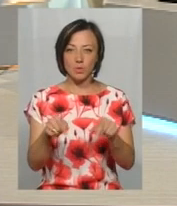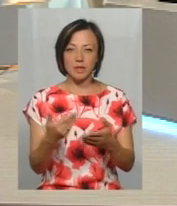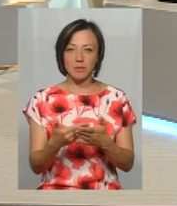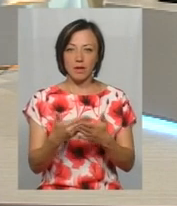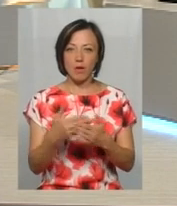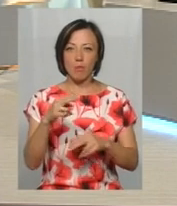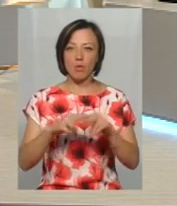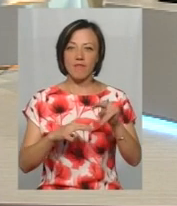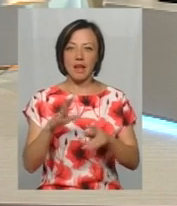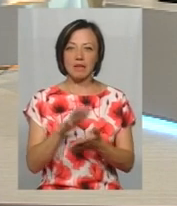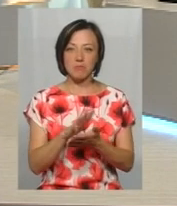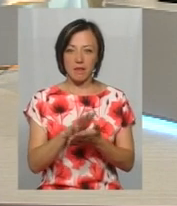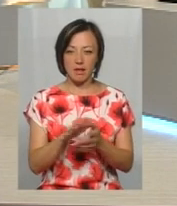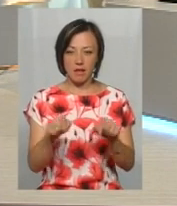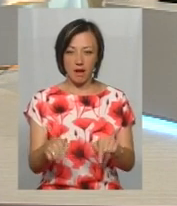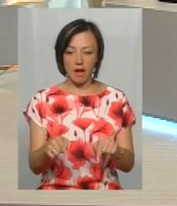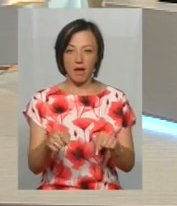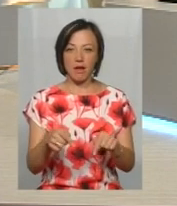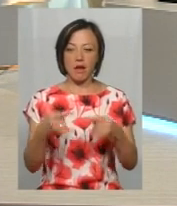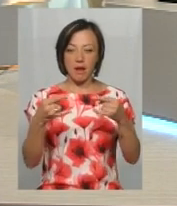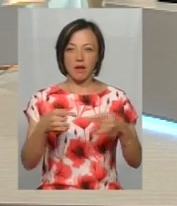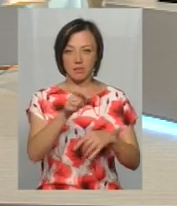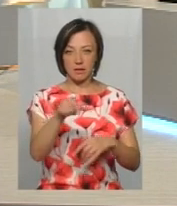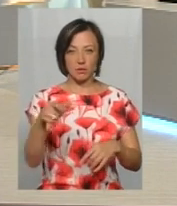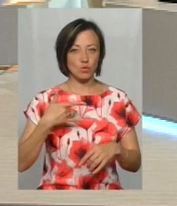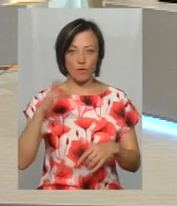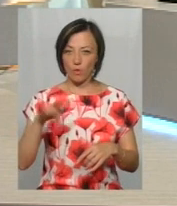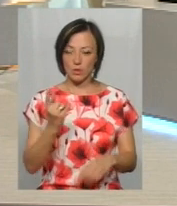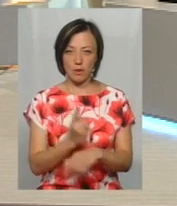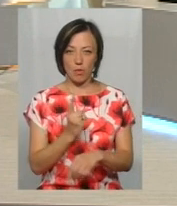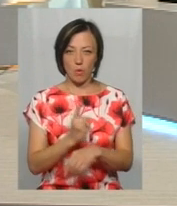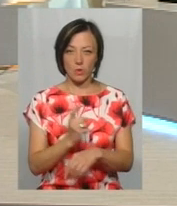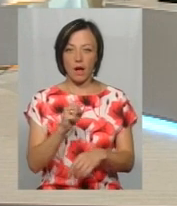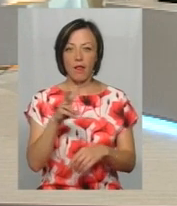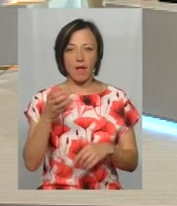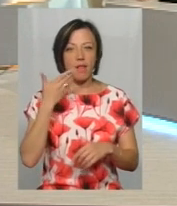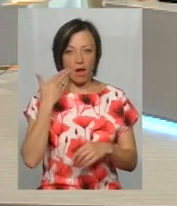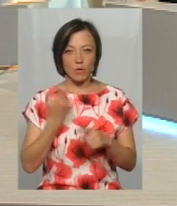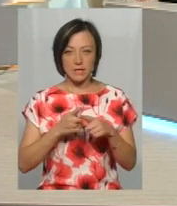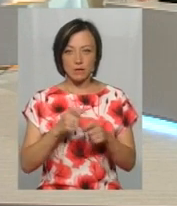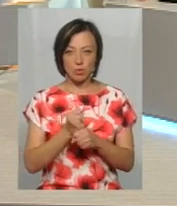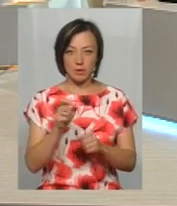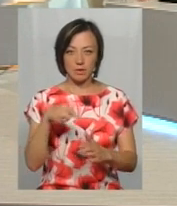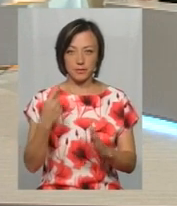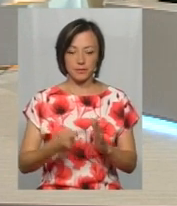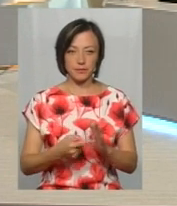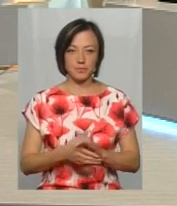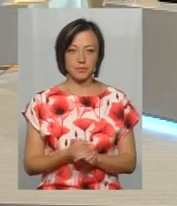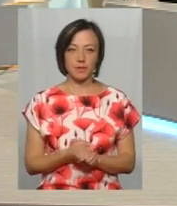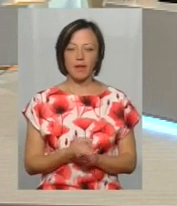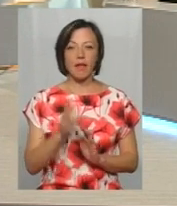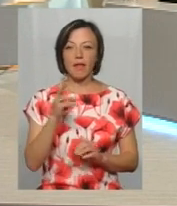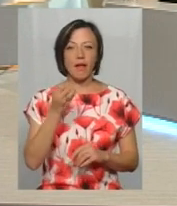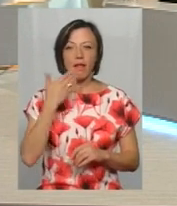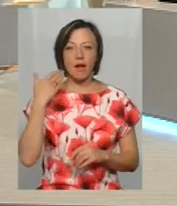наприклад, будівельне сміття. Нагадаю глядачам, що це суворо заборонено. Але легко буде це зробити? Нелегко.